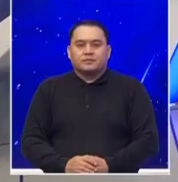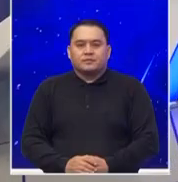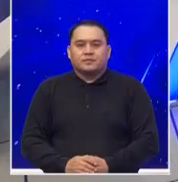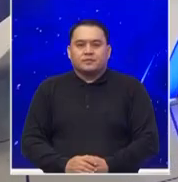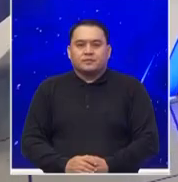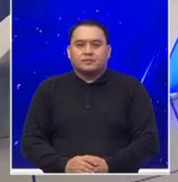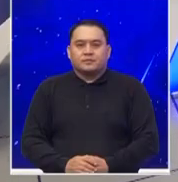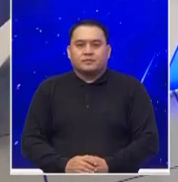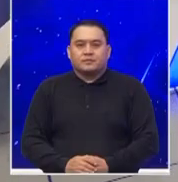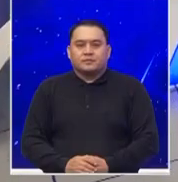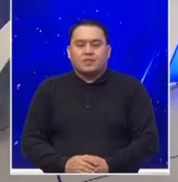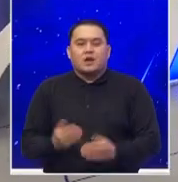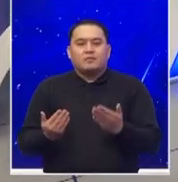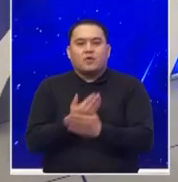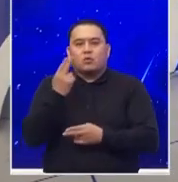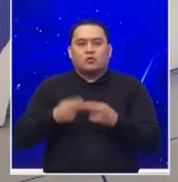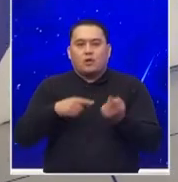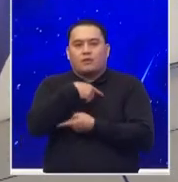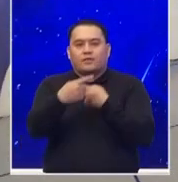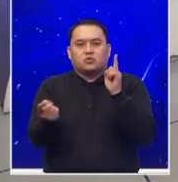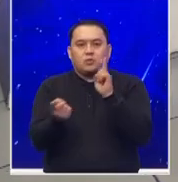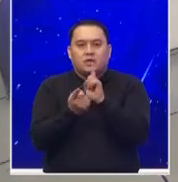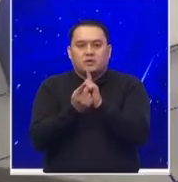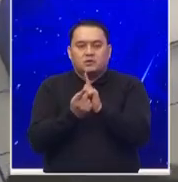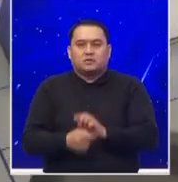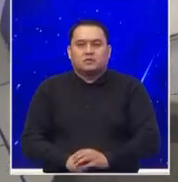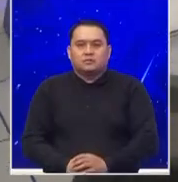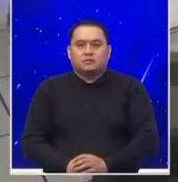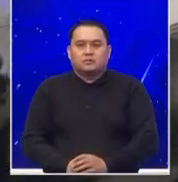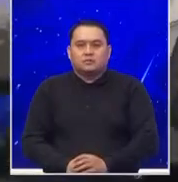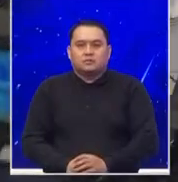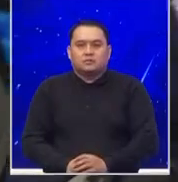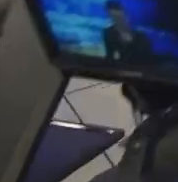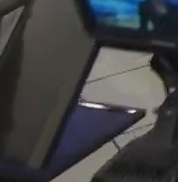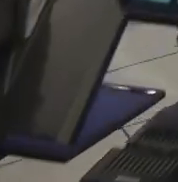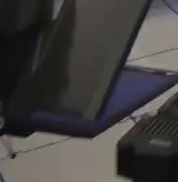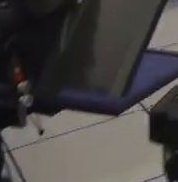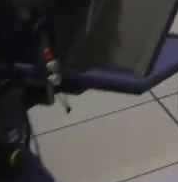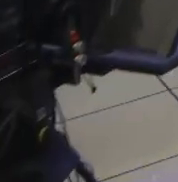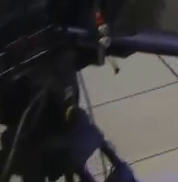Это была последняя информация на сегодня. Спасибо за внимание.